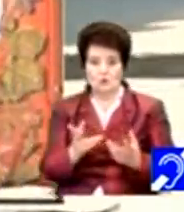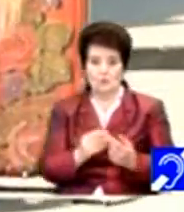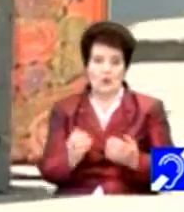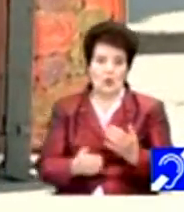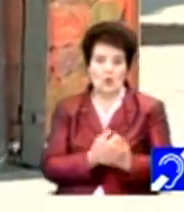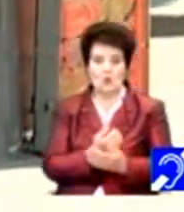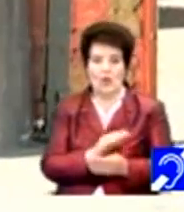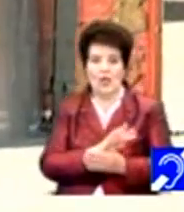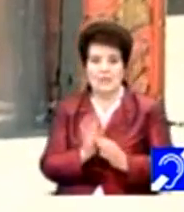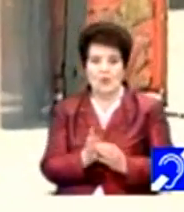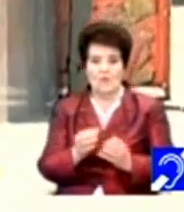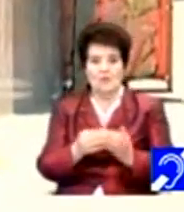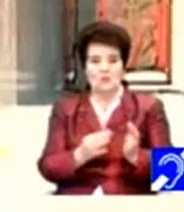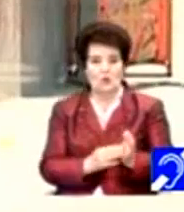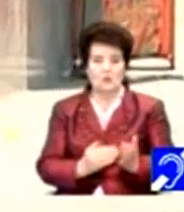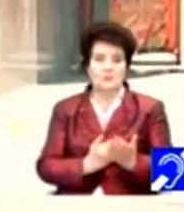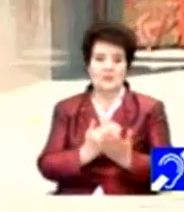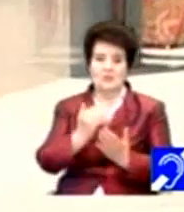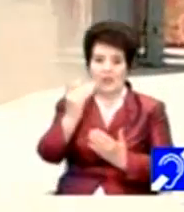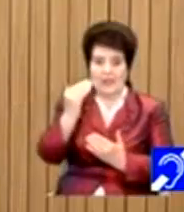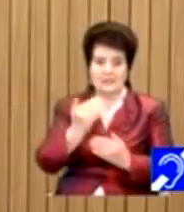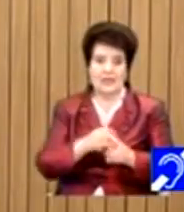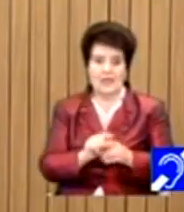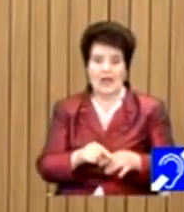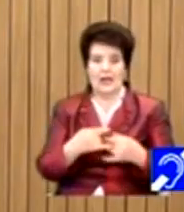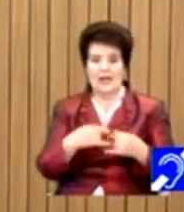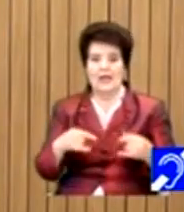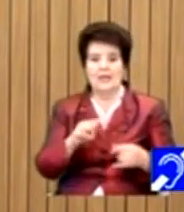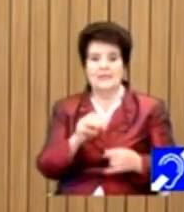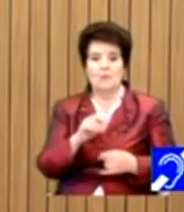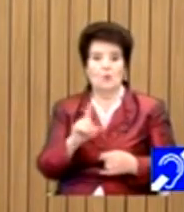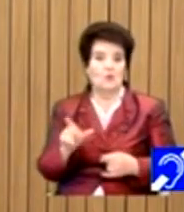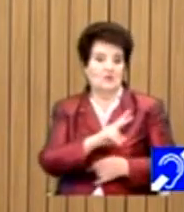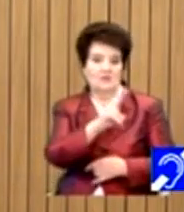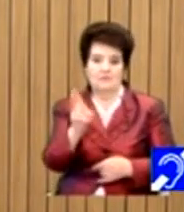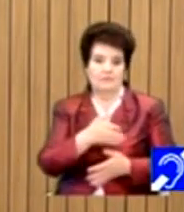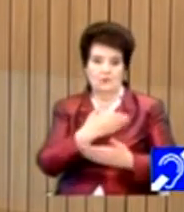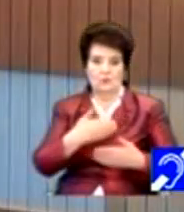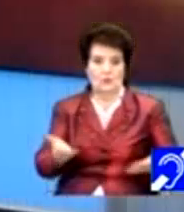de COVID-19 a început să crească, iar pe la tribună nu mai iese nimeni.